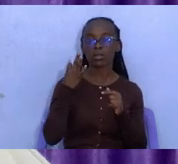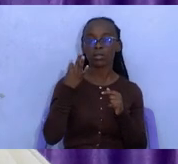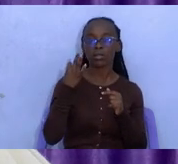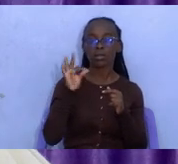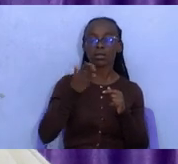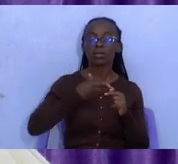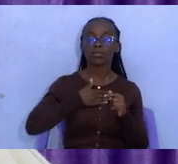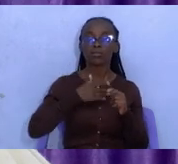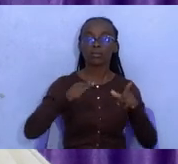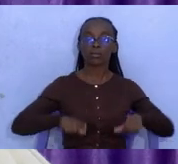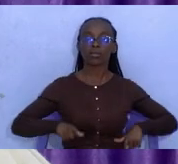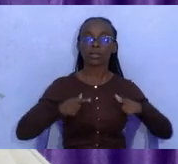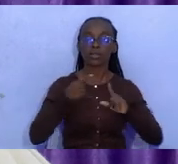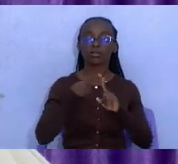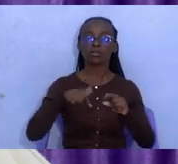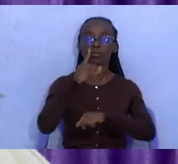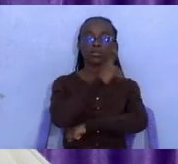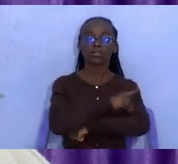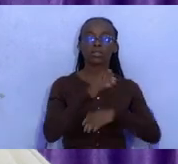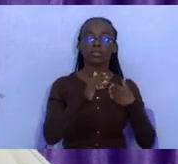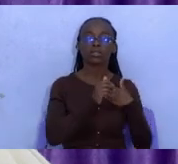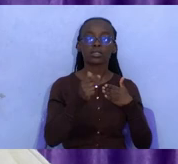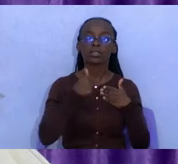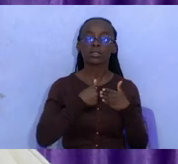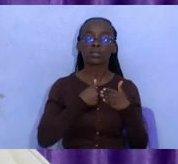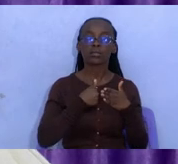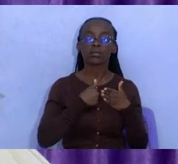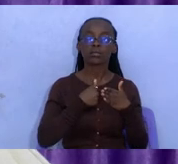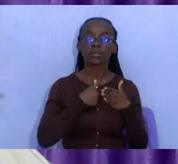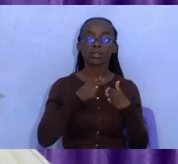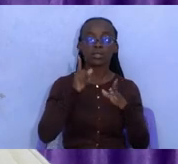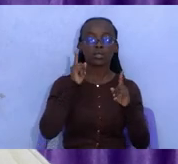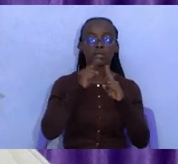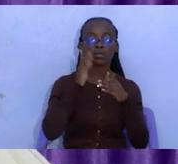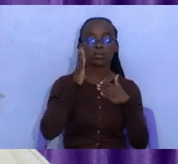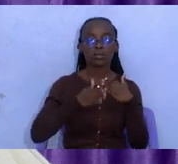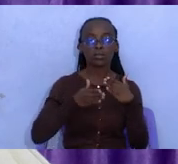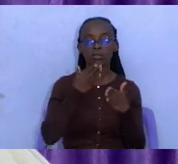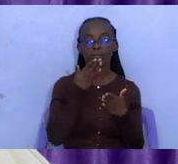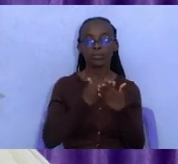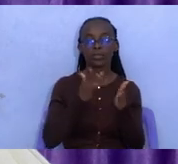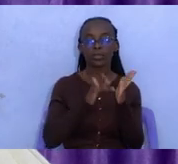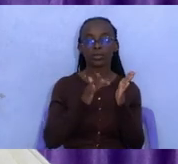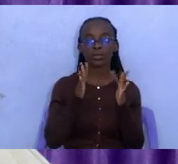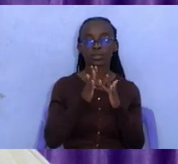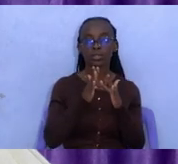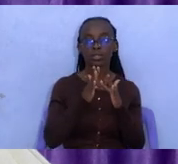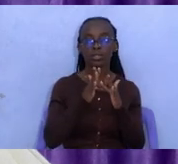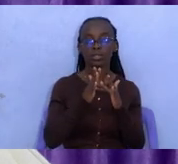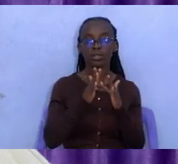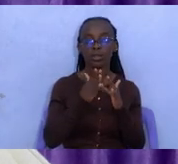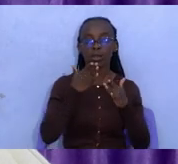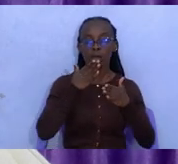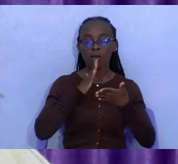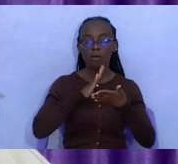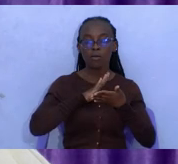Kuanzia leo uniongoze hadi mwisho wa dahari. Asante Yesu kwa kunisamehe.